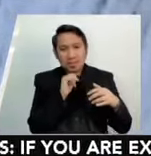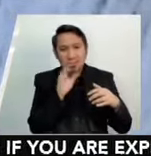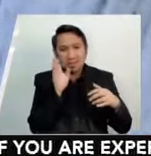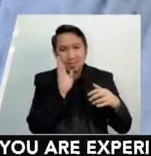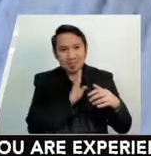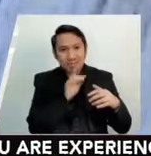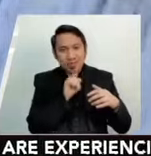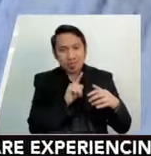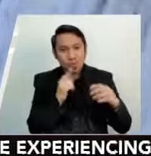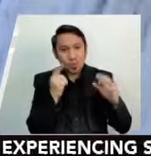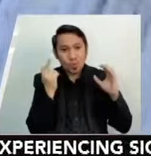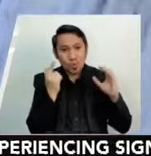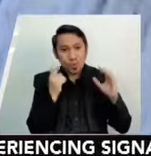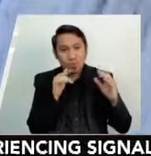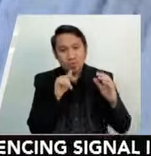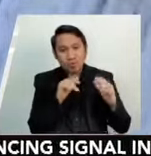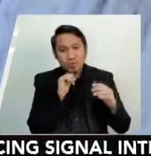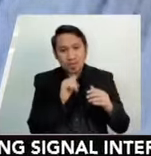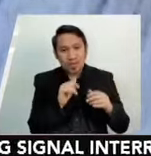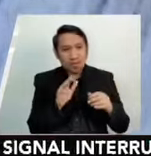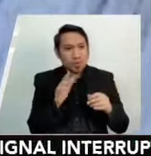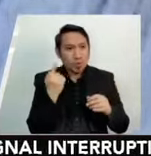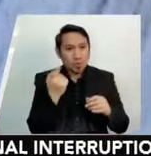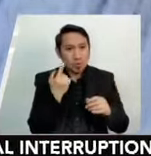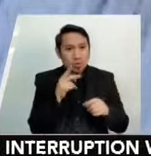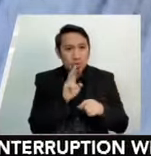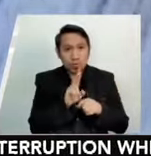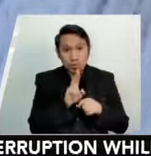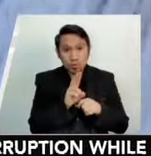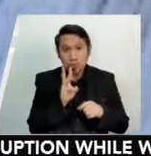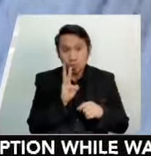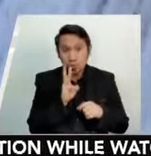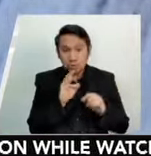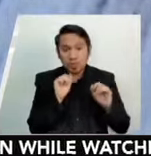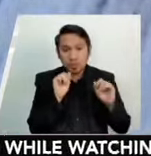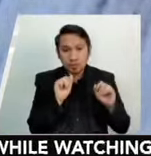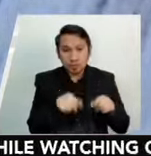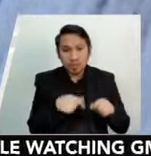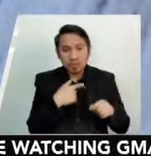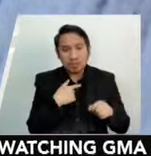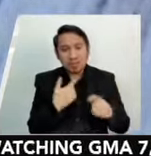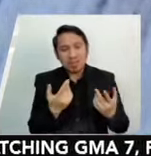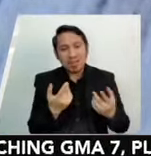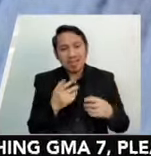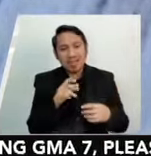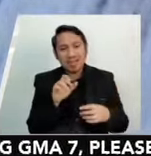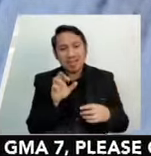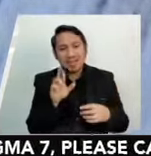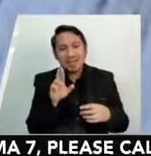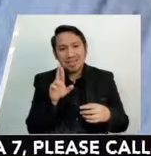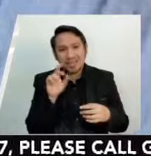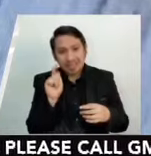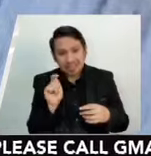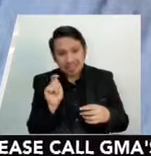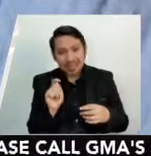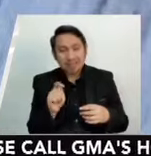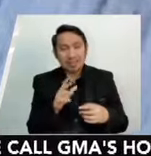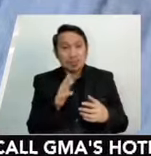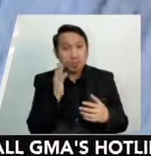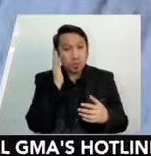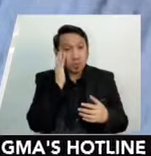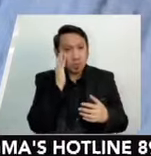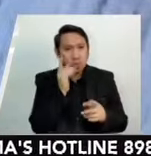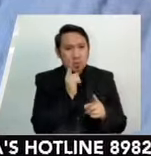gumamit ng purong tubig o distilled water dahil maaari ang magdulot ng pangalawang sa inyong cooling system. At para malaman kung tama ang coolant na